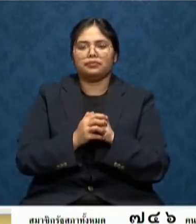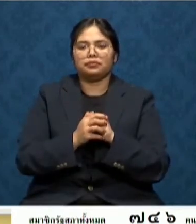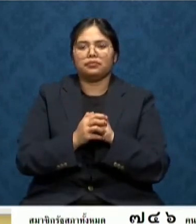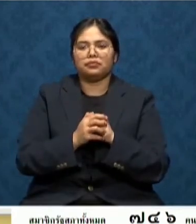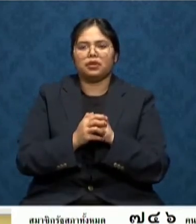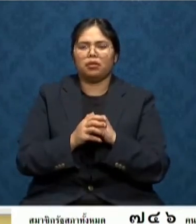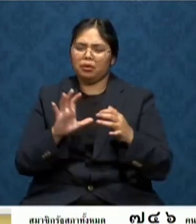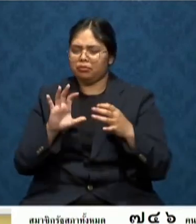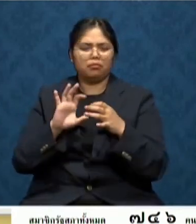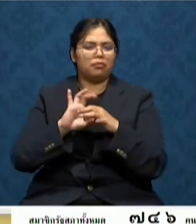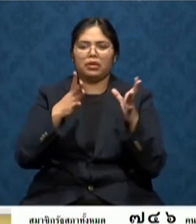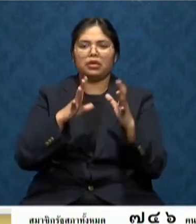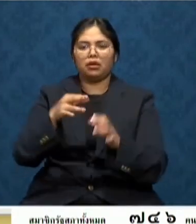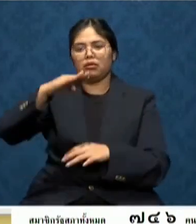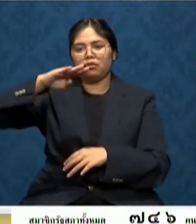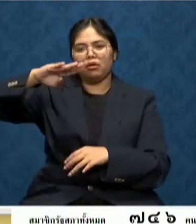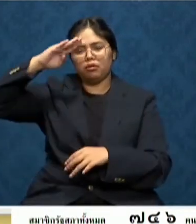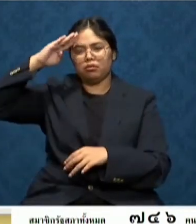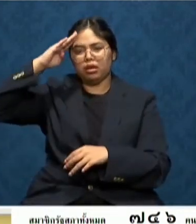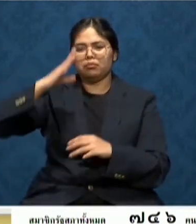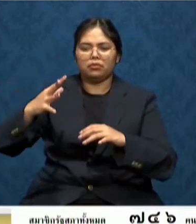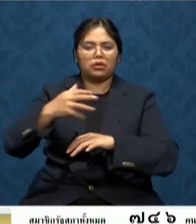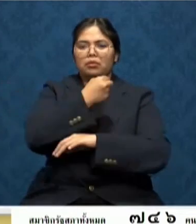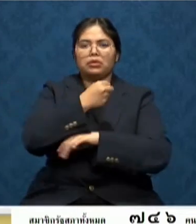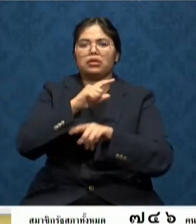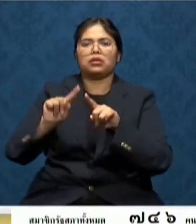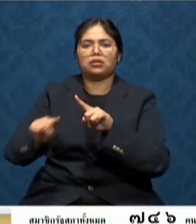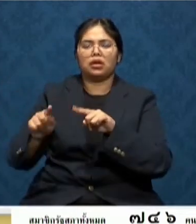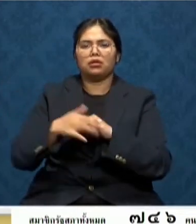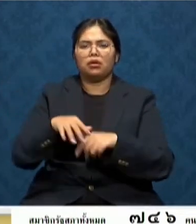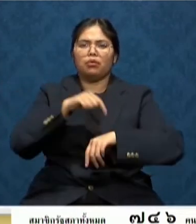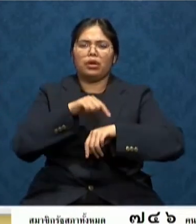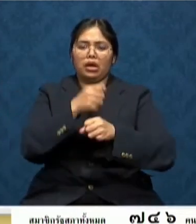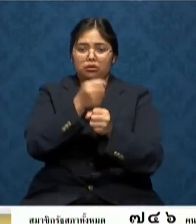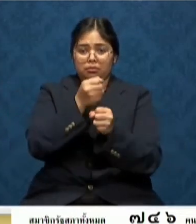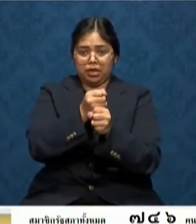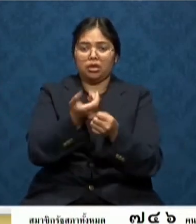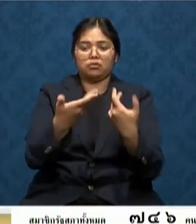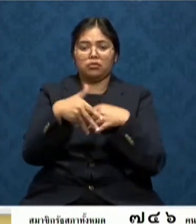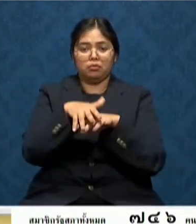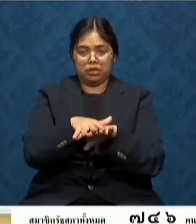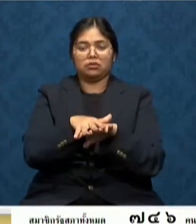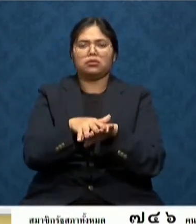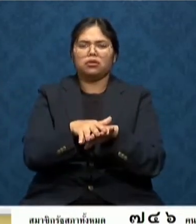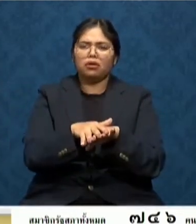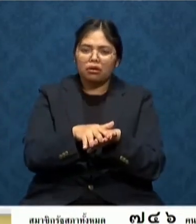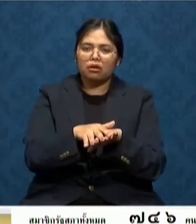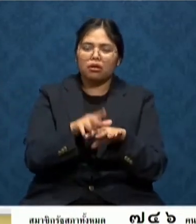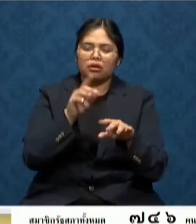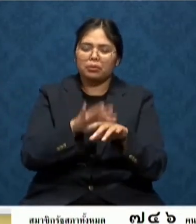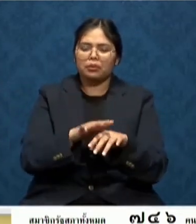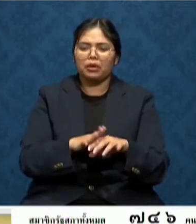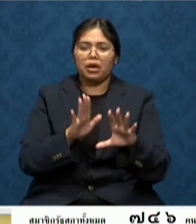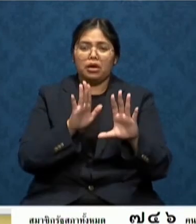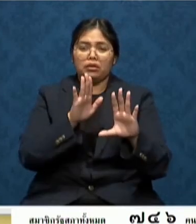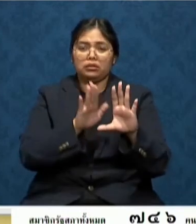ต้ใหเกียทางกองทัพและพาการเมืองที่ต้องมีเวลาในการทำงรมกันไม่กจะเปเรของการเกลตห